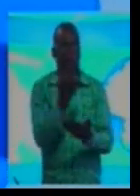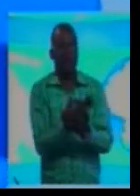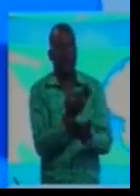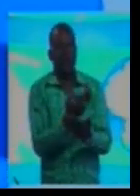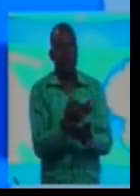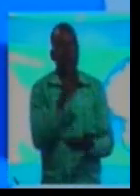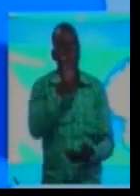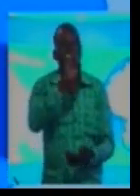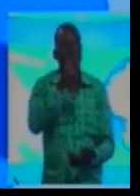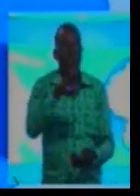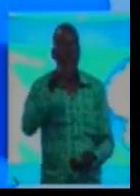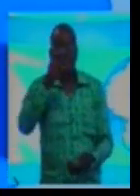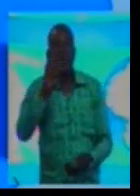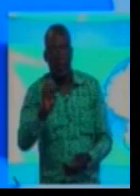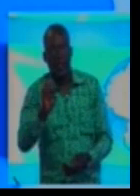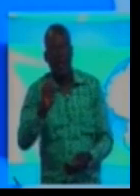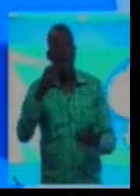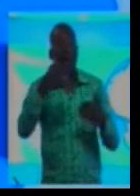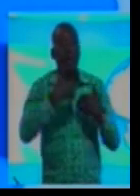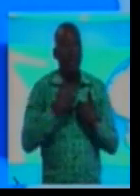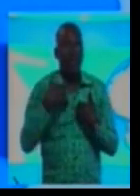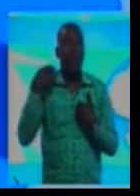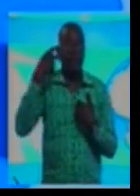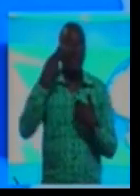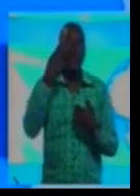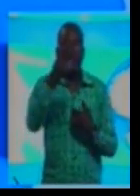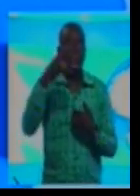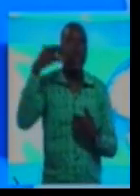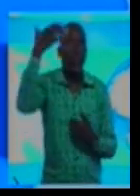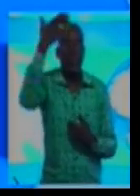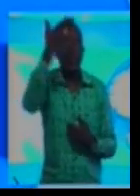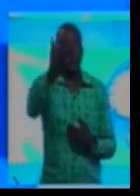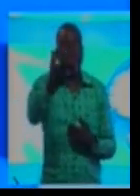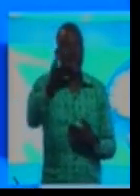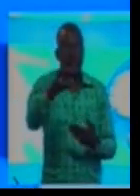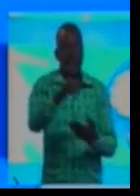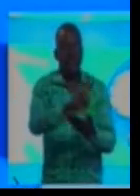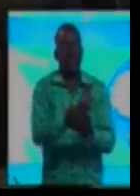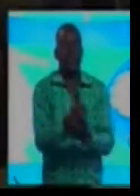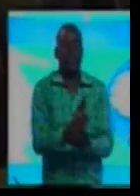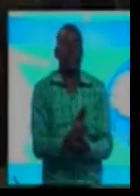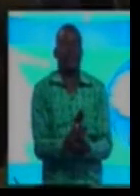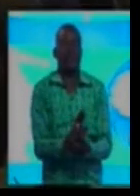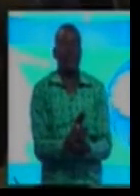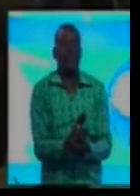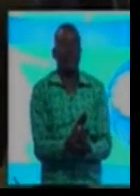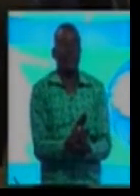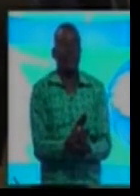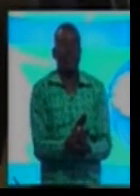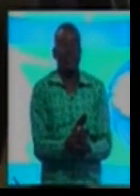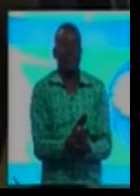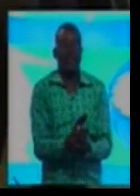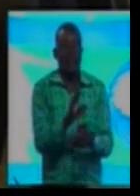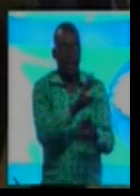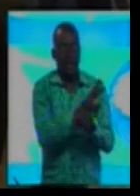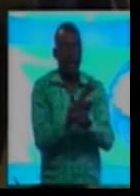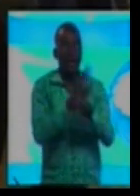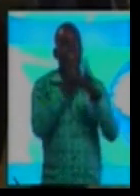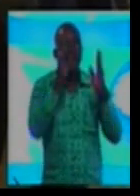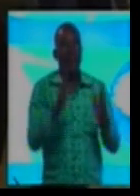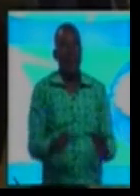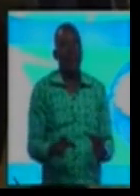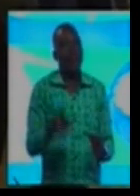des EPE et d'envisager des perspectives. Nongba Kouda, Sekou Zongo. Les gardiens